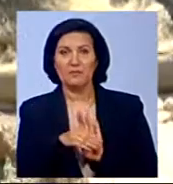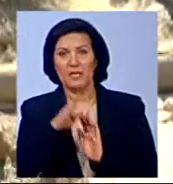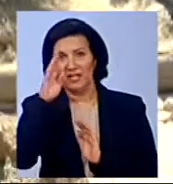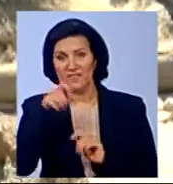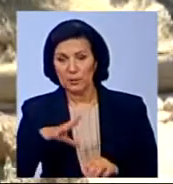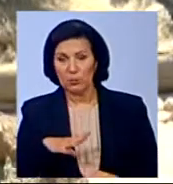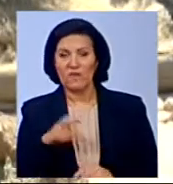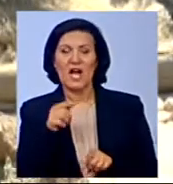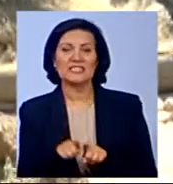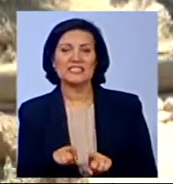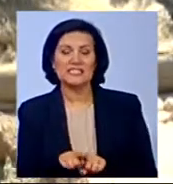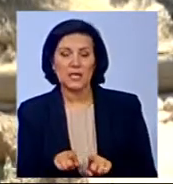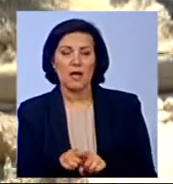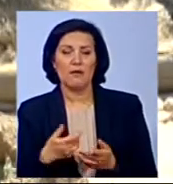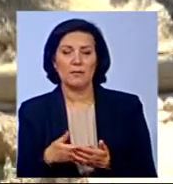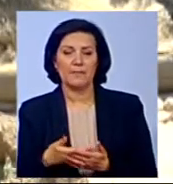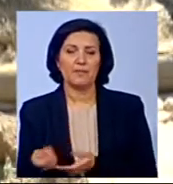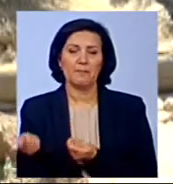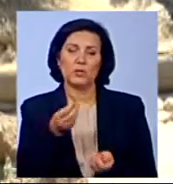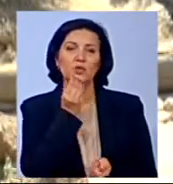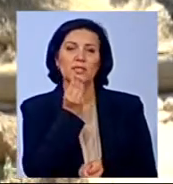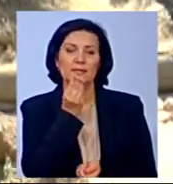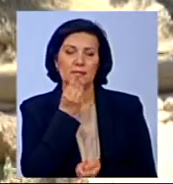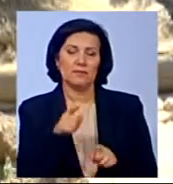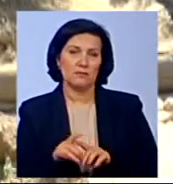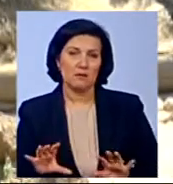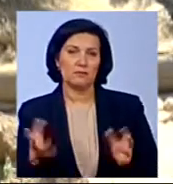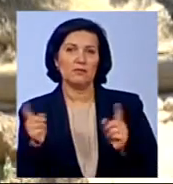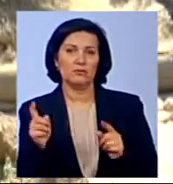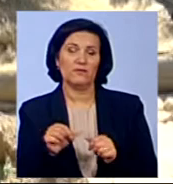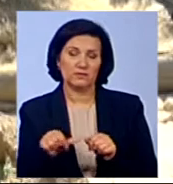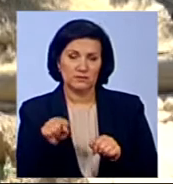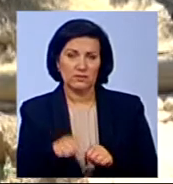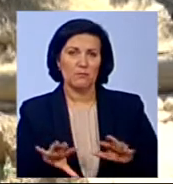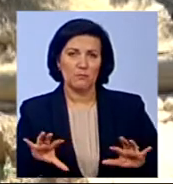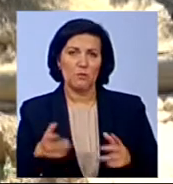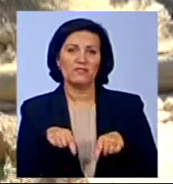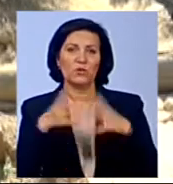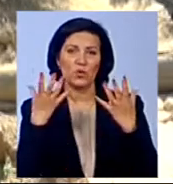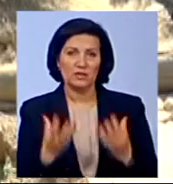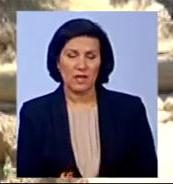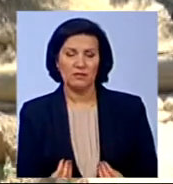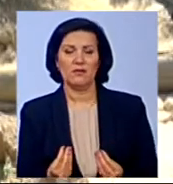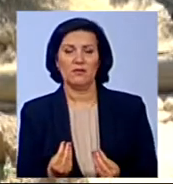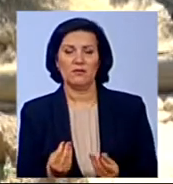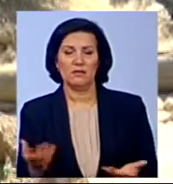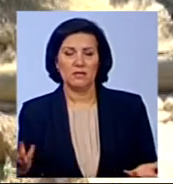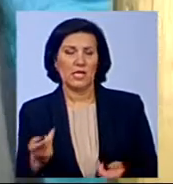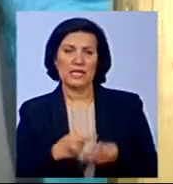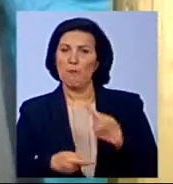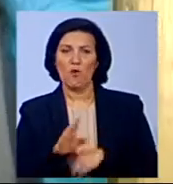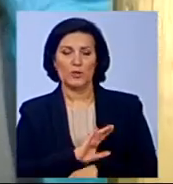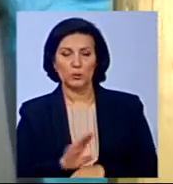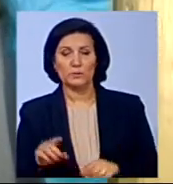а сестра так якби, ну, приносила їсти. Ну, і так сталося, що саме в той момент, ну, в той день, вона вже не